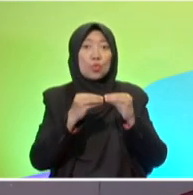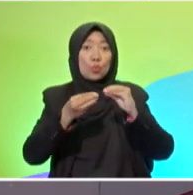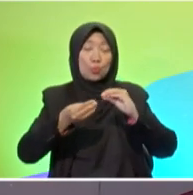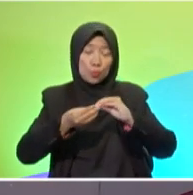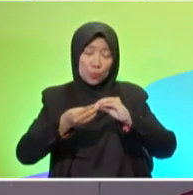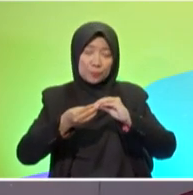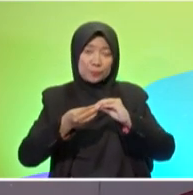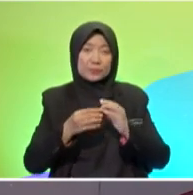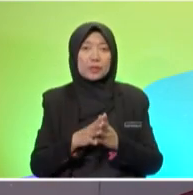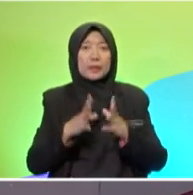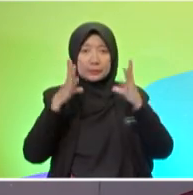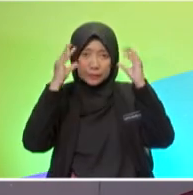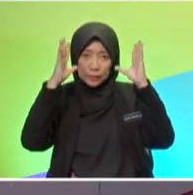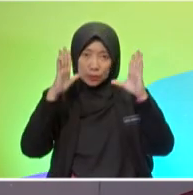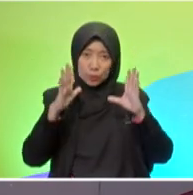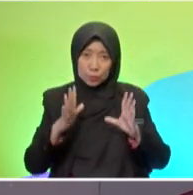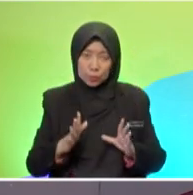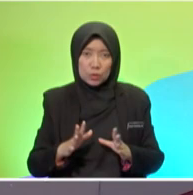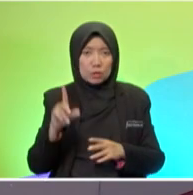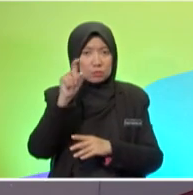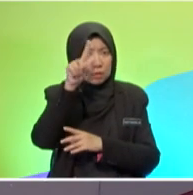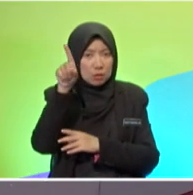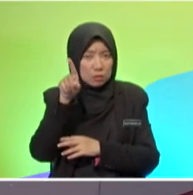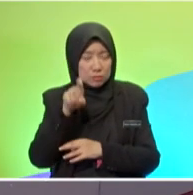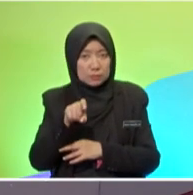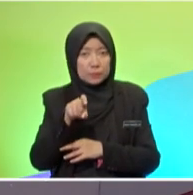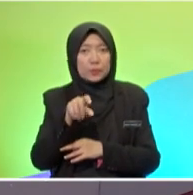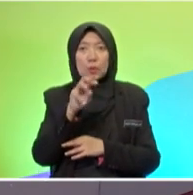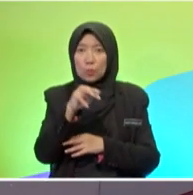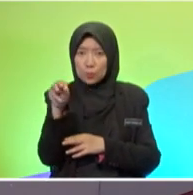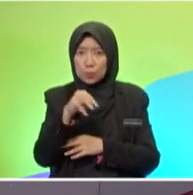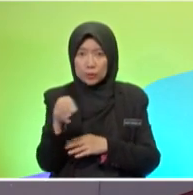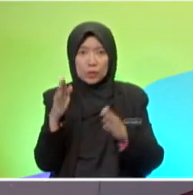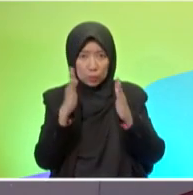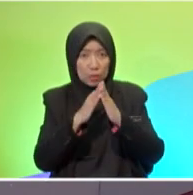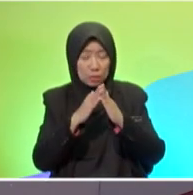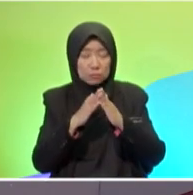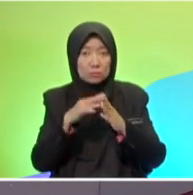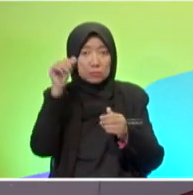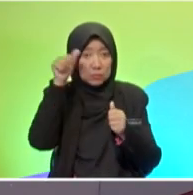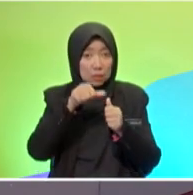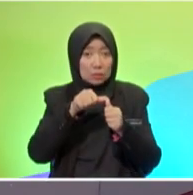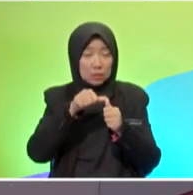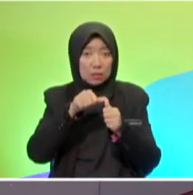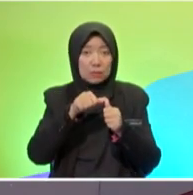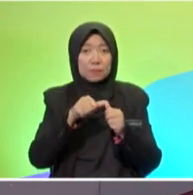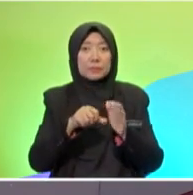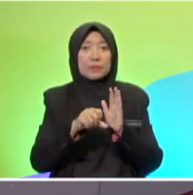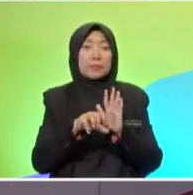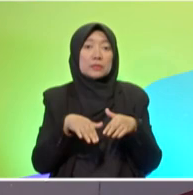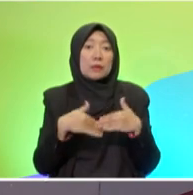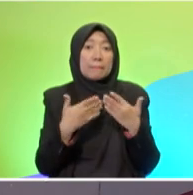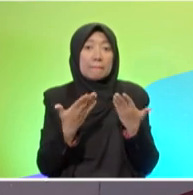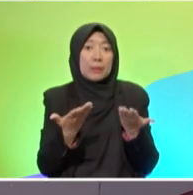biasa, cikgu nak uji kefahaman murid-murid cikgu di rumah. Masih ingat ke atau tidak dengan kakak Mira